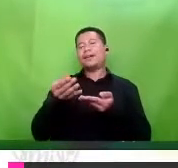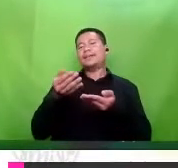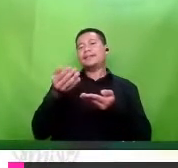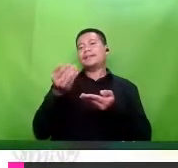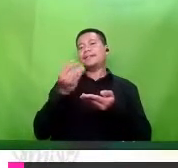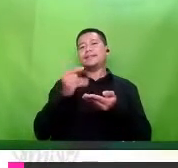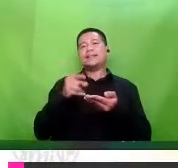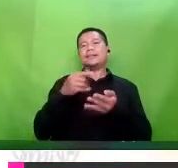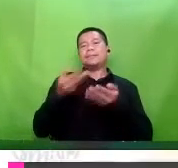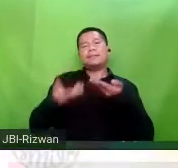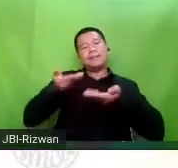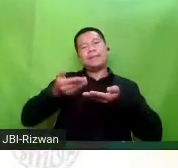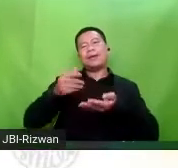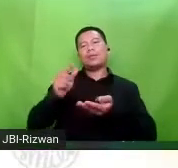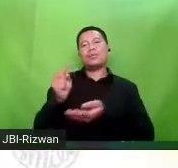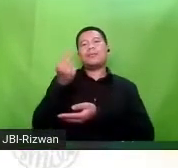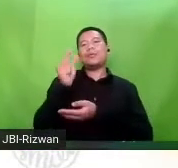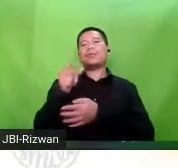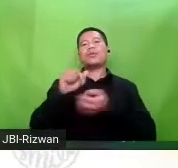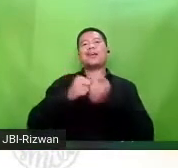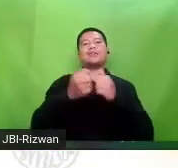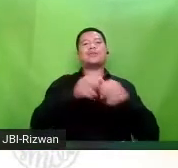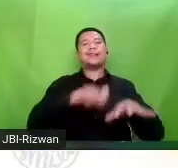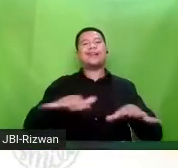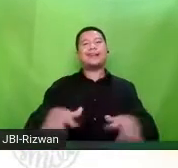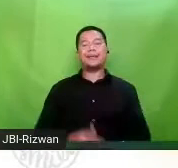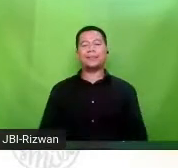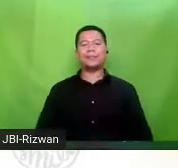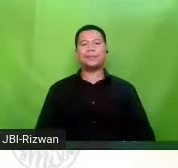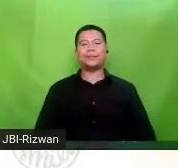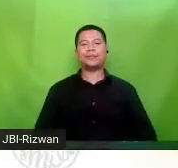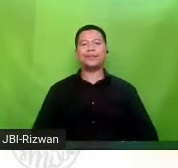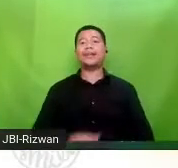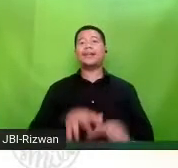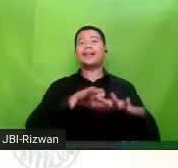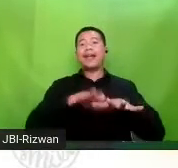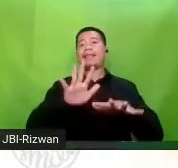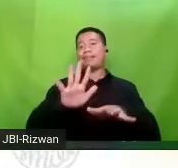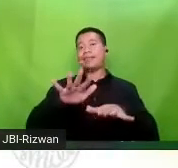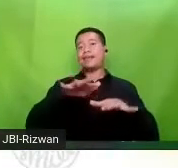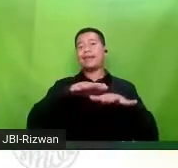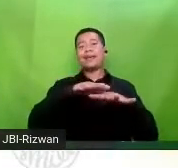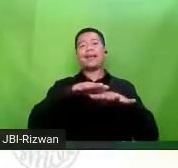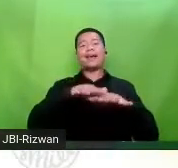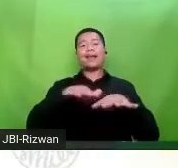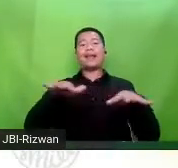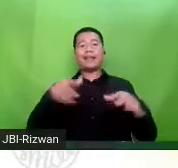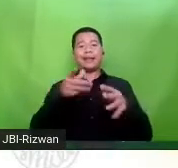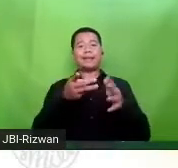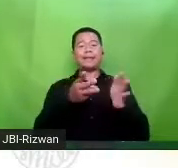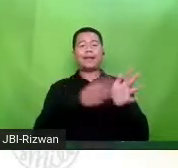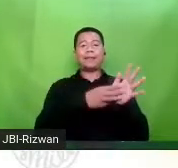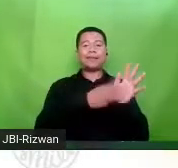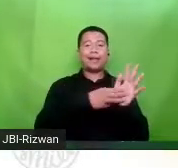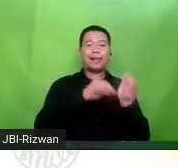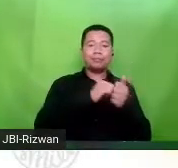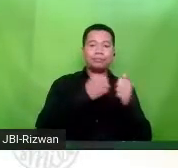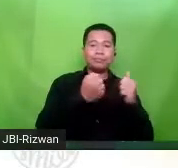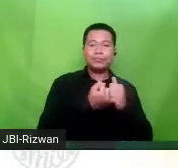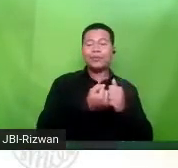ADHD ya. Kalau kita lihat nanti pada kasus ADHD, untuk kemudian yang disertai